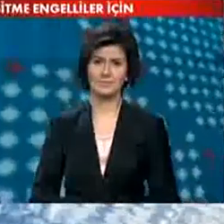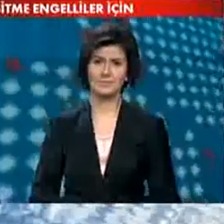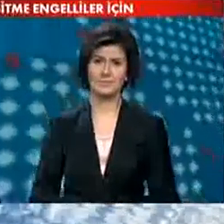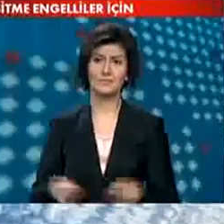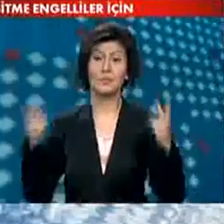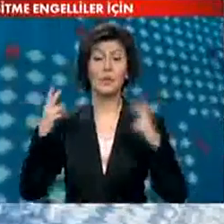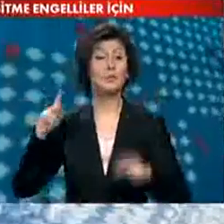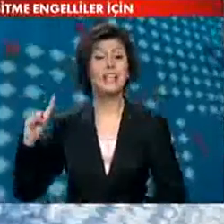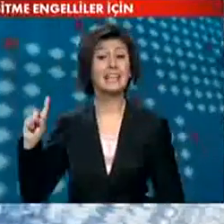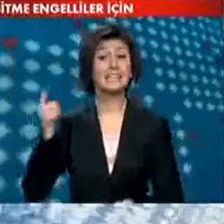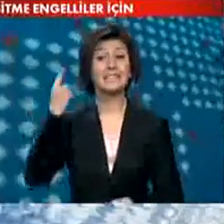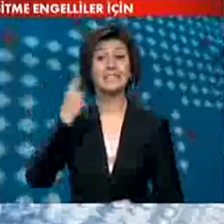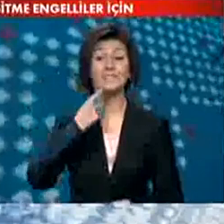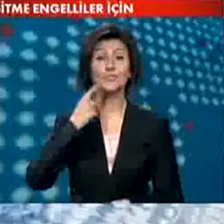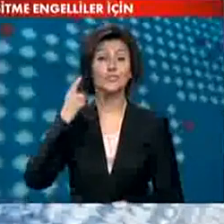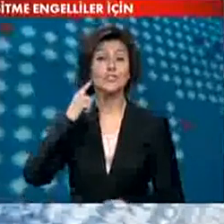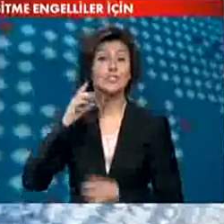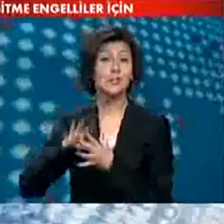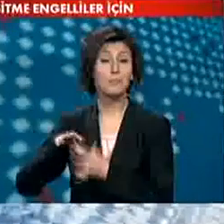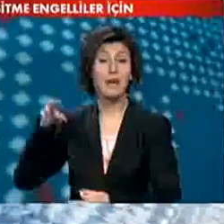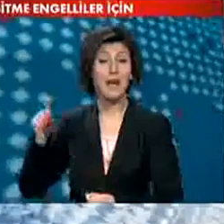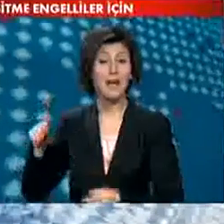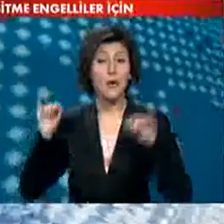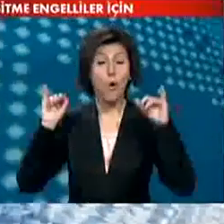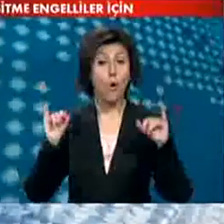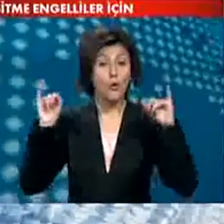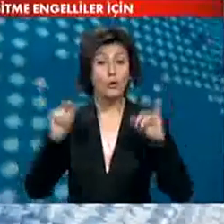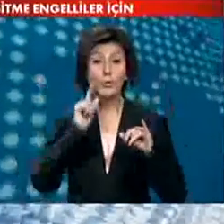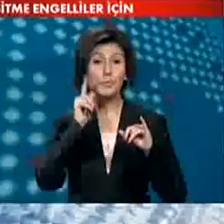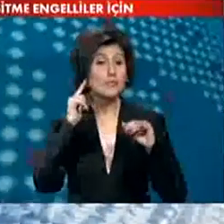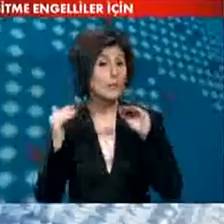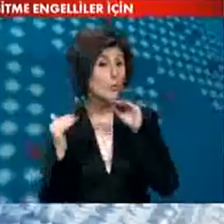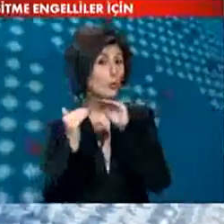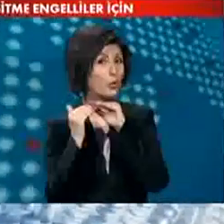Gösterinin en ilginç tarafı işitme engellilerin horon oynarken müzikle olan uyumuydu.